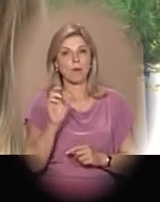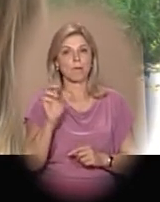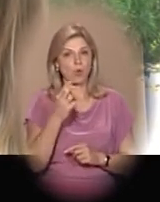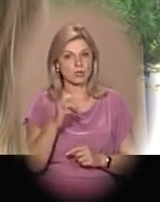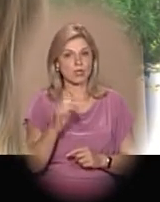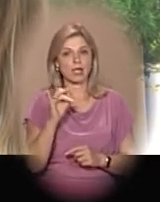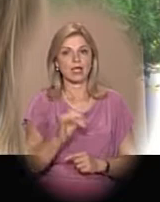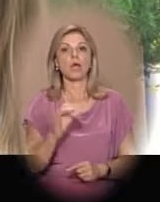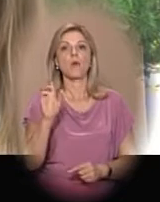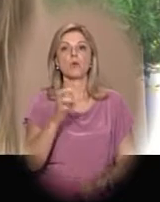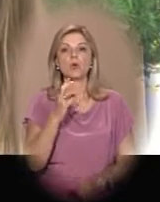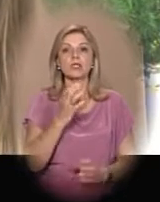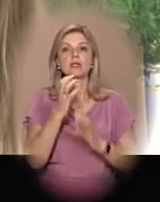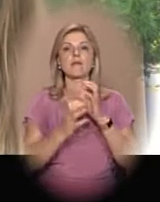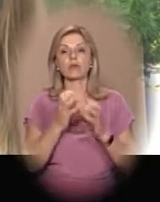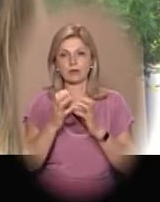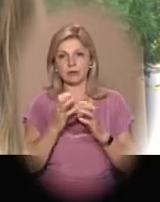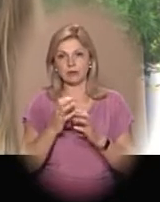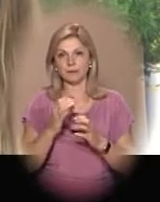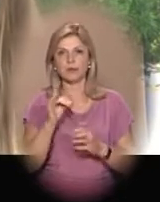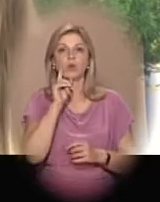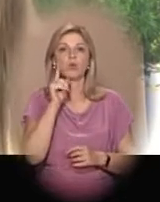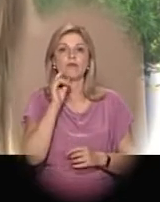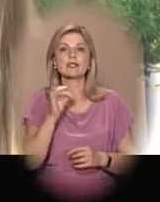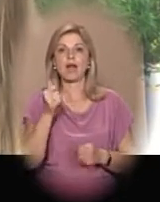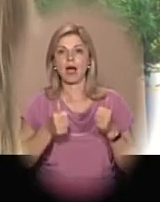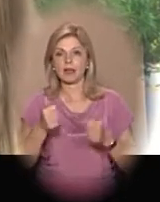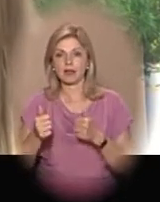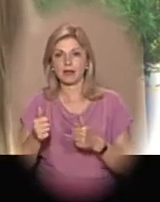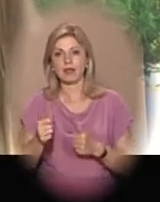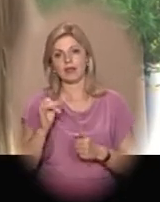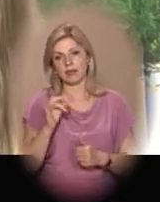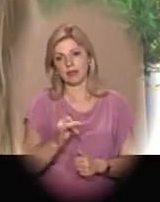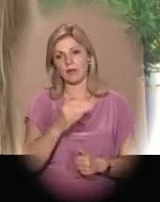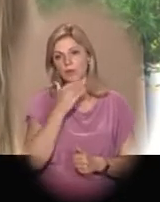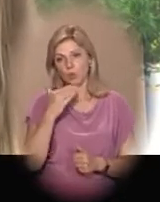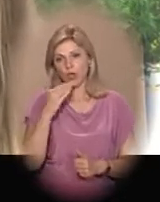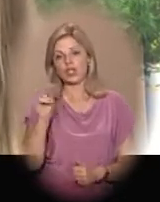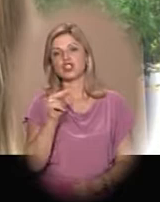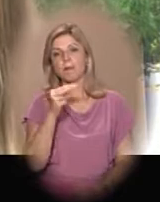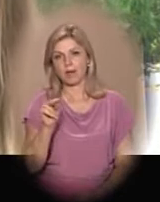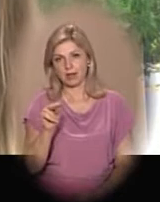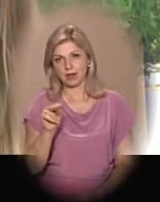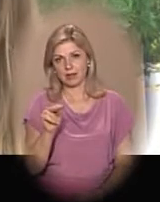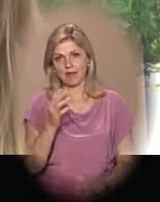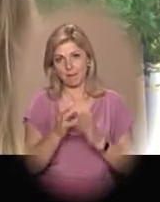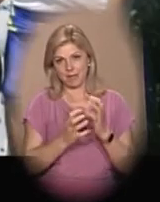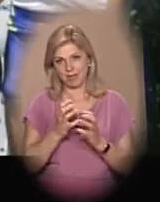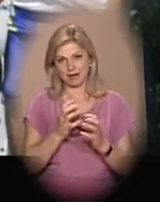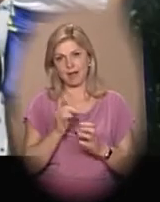бронзовой призеркой Всемирной универсиады, вот. Ну, финалистка чемпионатов мира. Пока